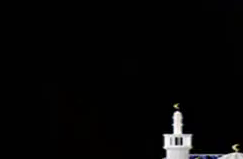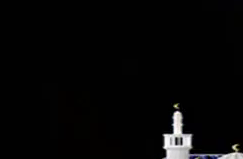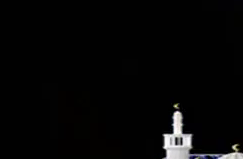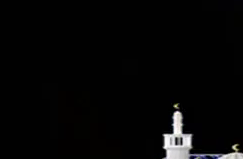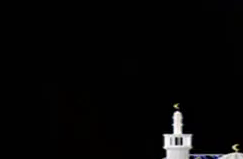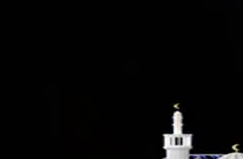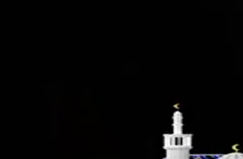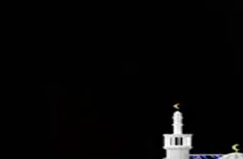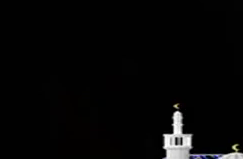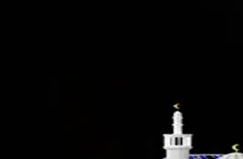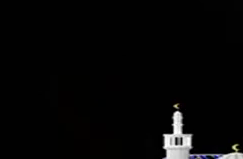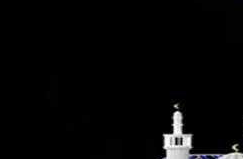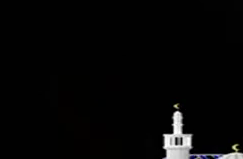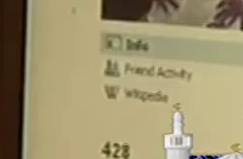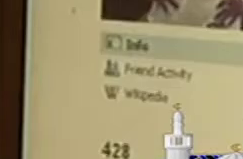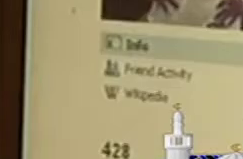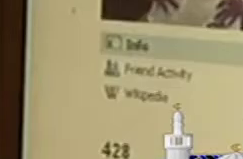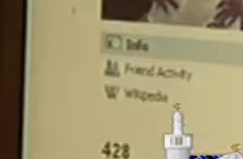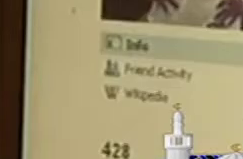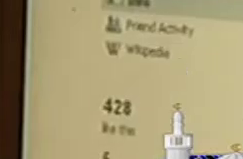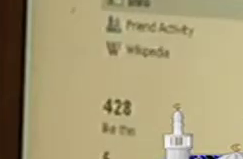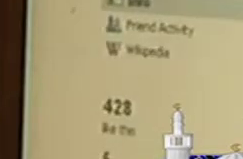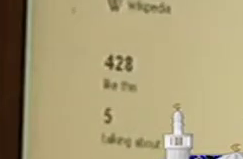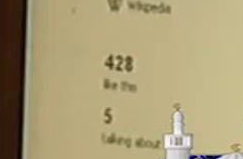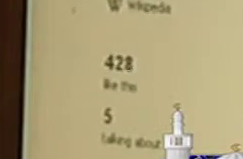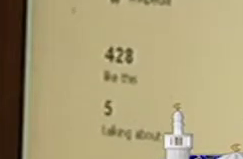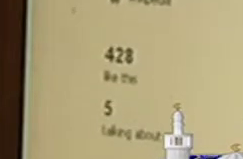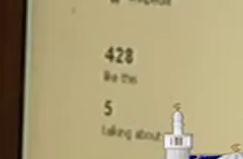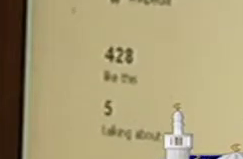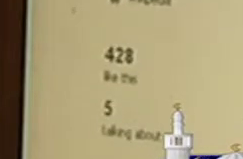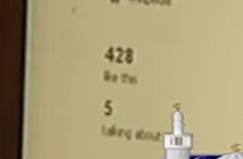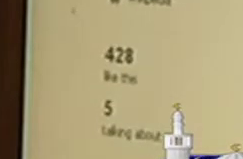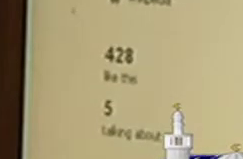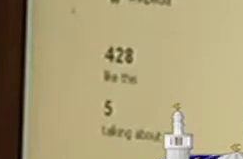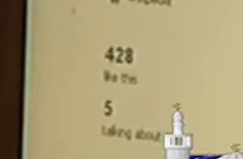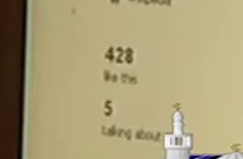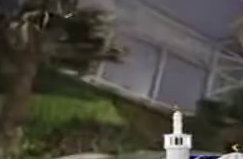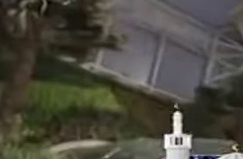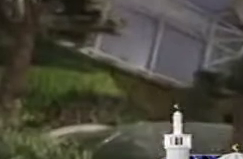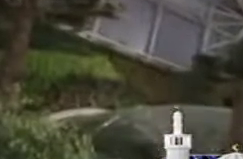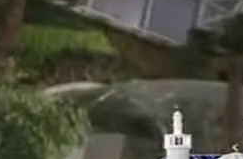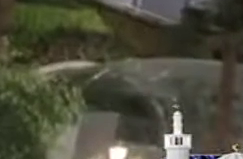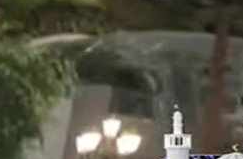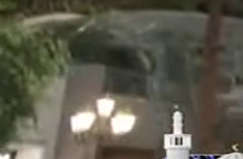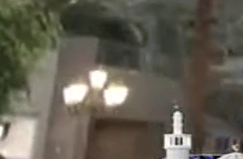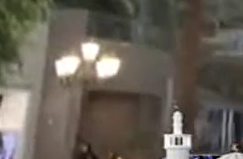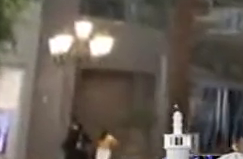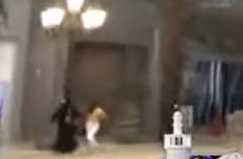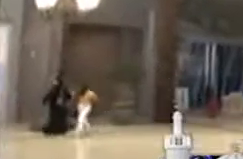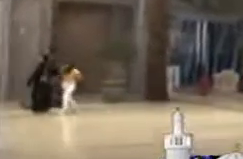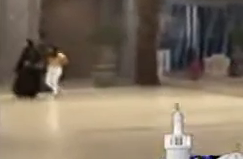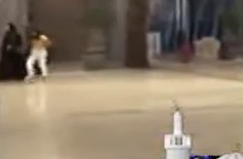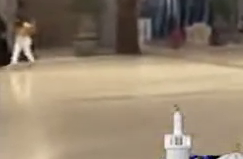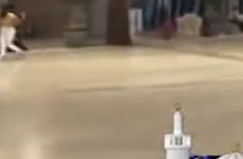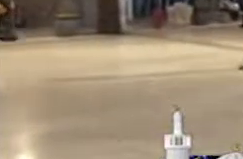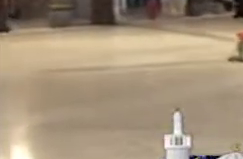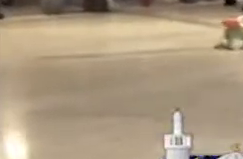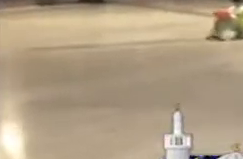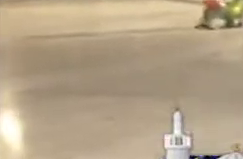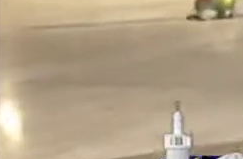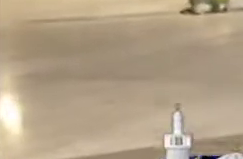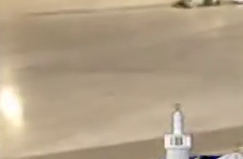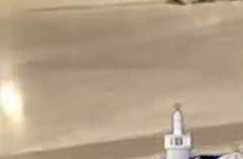ترقب للأحداث، تجد خطا آخر يصاحب هذه المتغيرات متمثلا بالإشاعات،